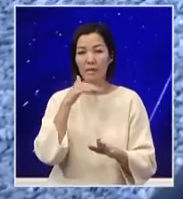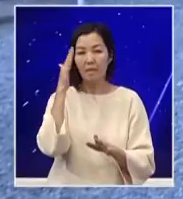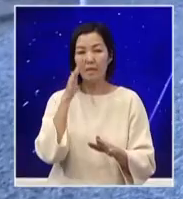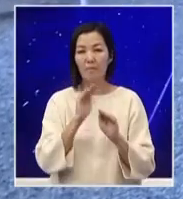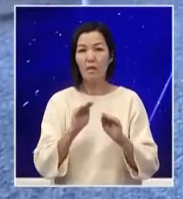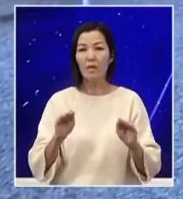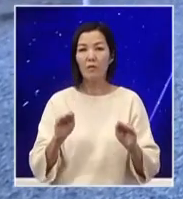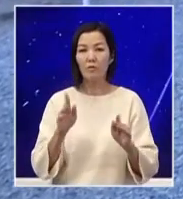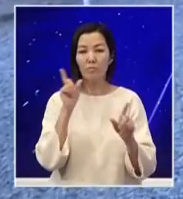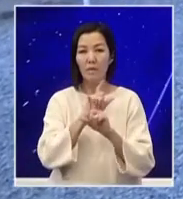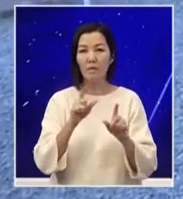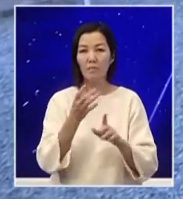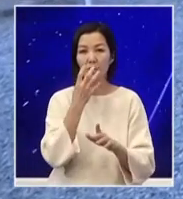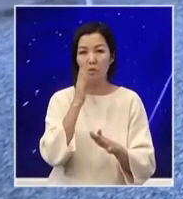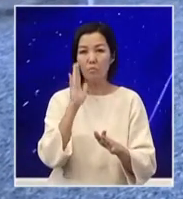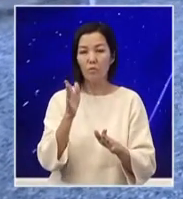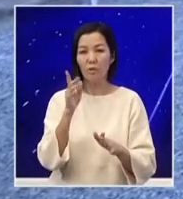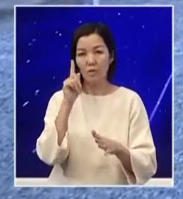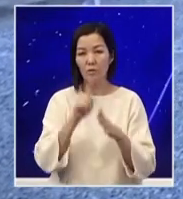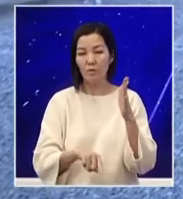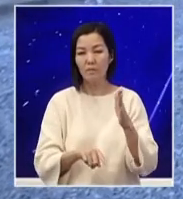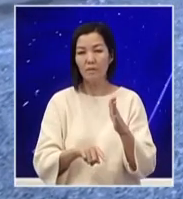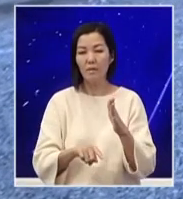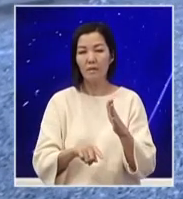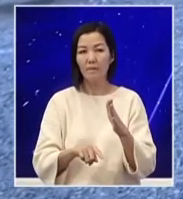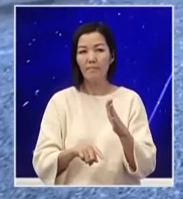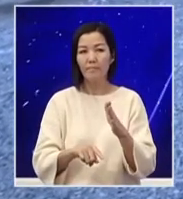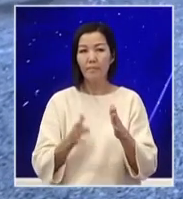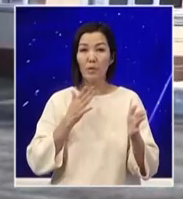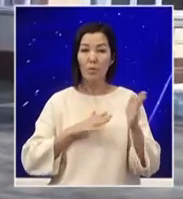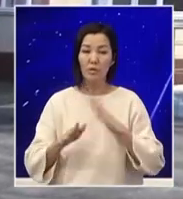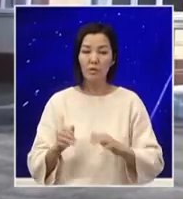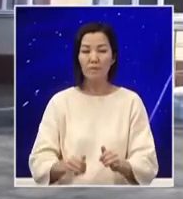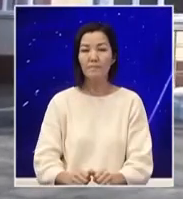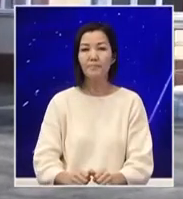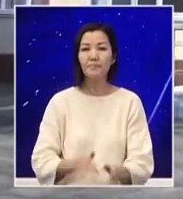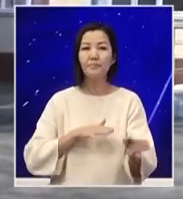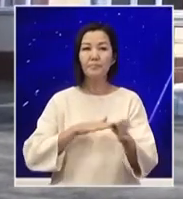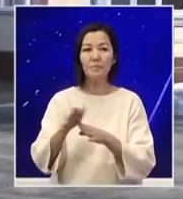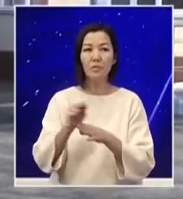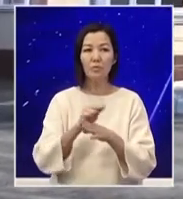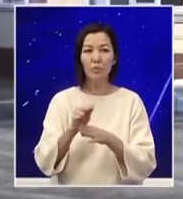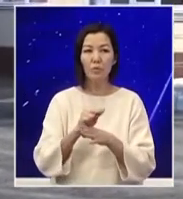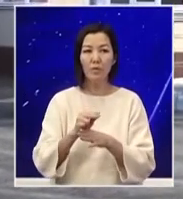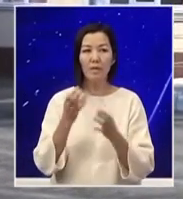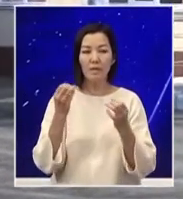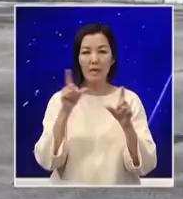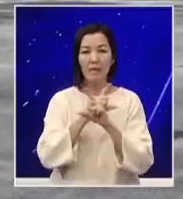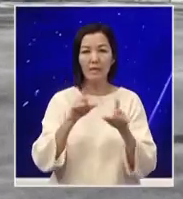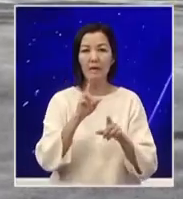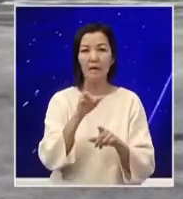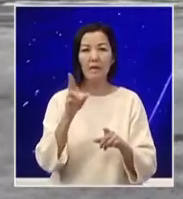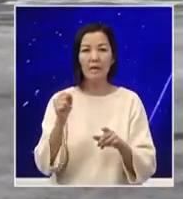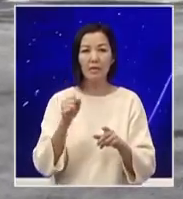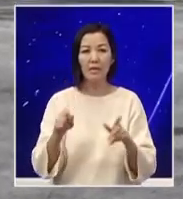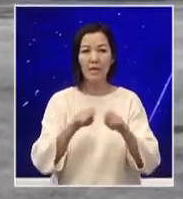оқушылар ішінде мектебіміз жылы болады деген үміттеміз, қуаныштымыз. Күрделі жөндеуден өтіп жатқан нысан қарашада